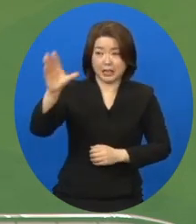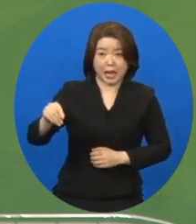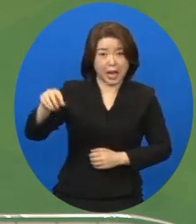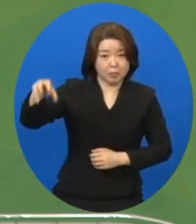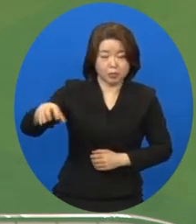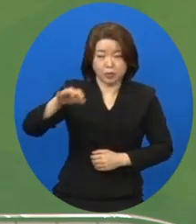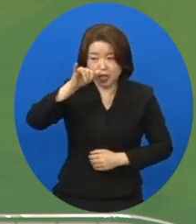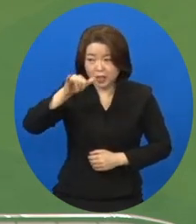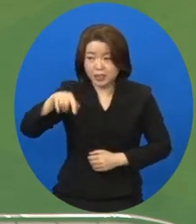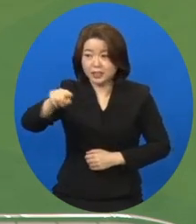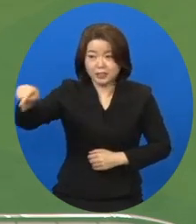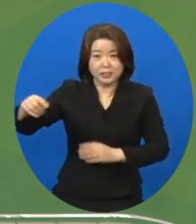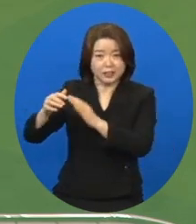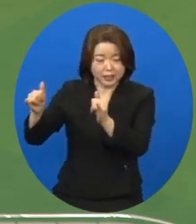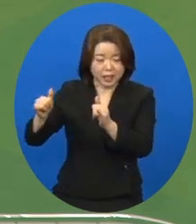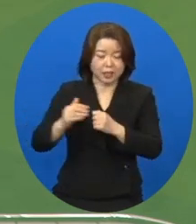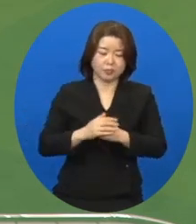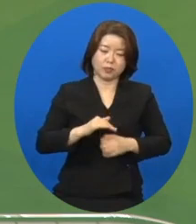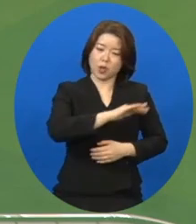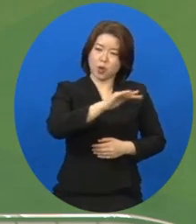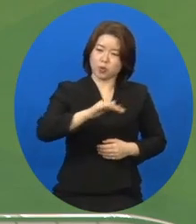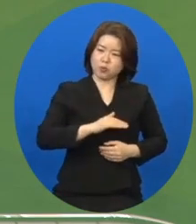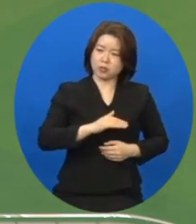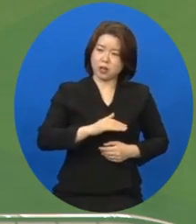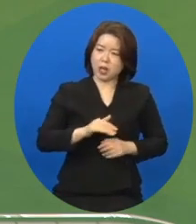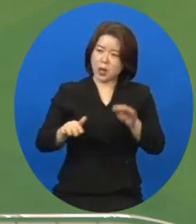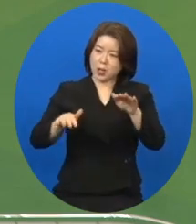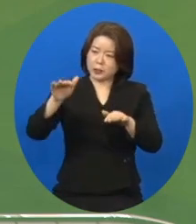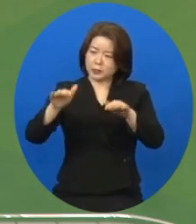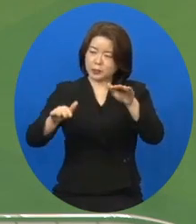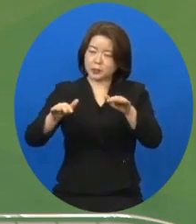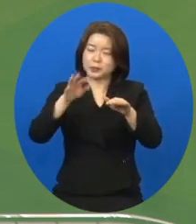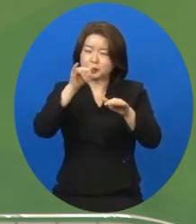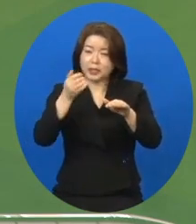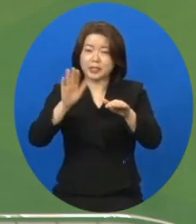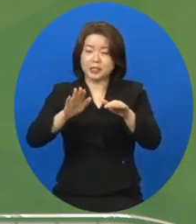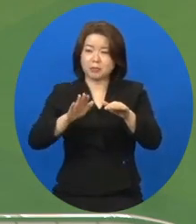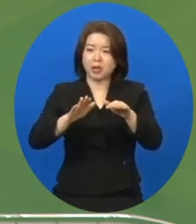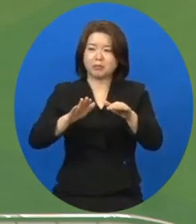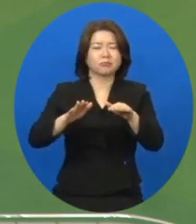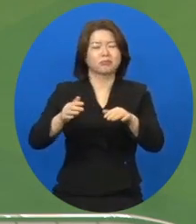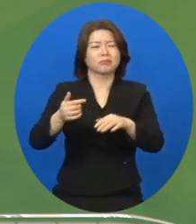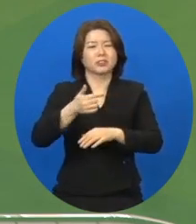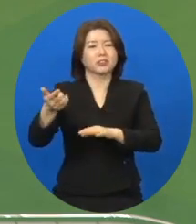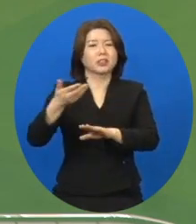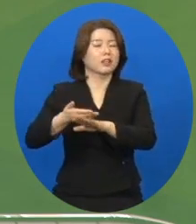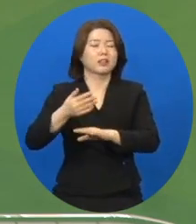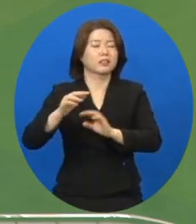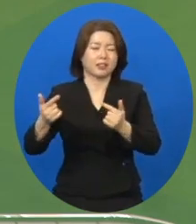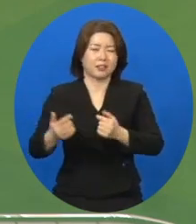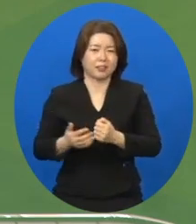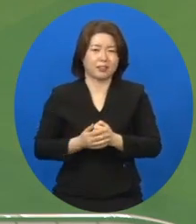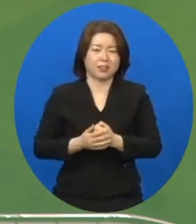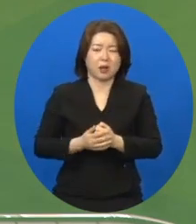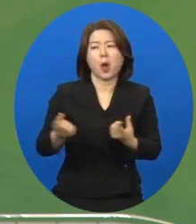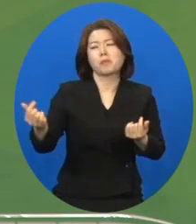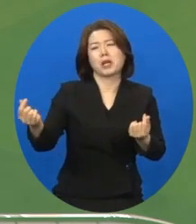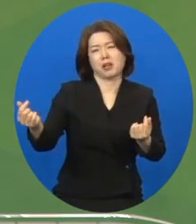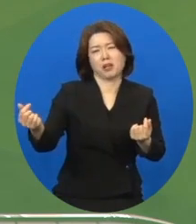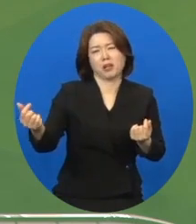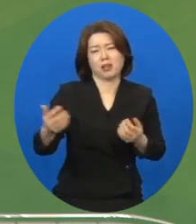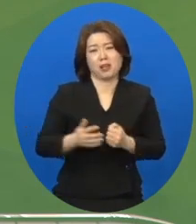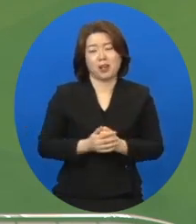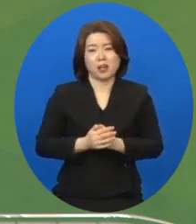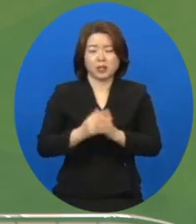원주민이나 우리나 정도의 차이만 있을 뿐이지 사실 크게 다를 바가 없어요. 우리가 매주일 교회